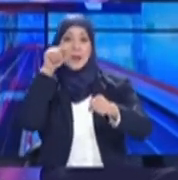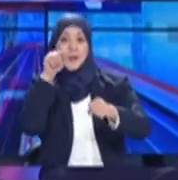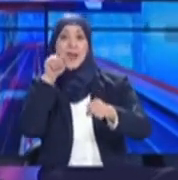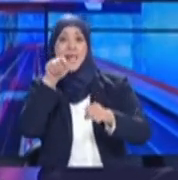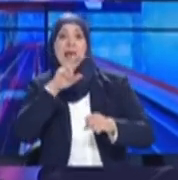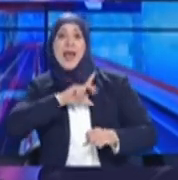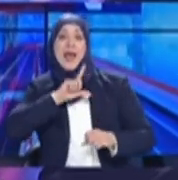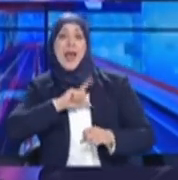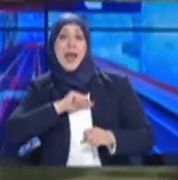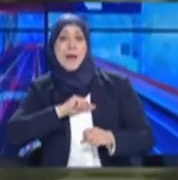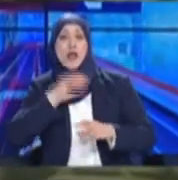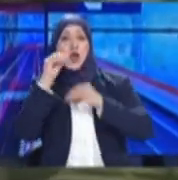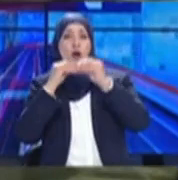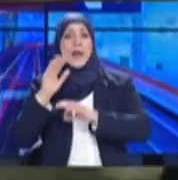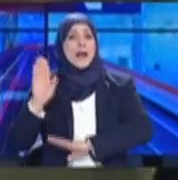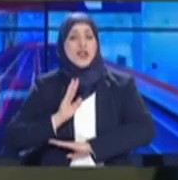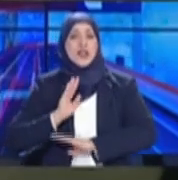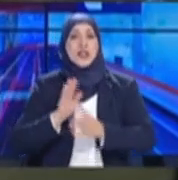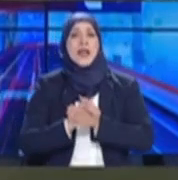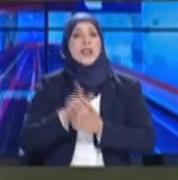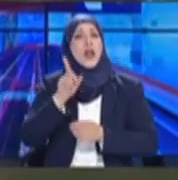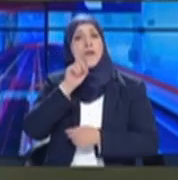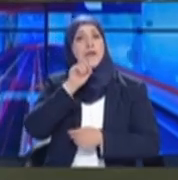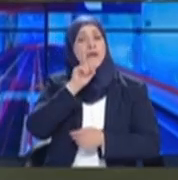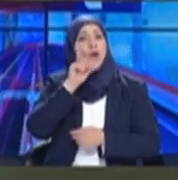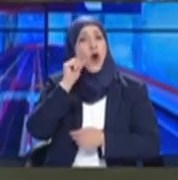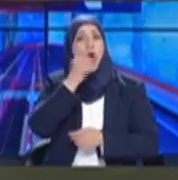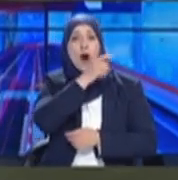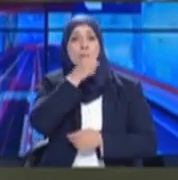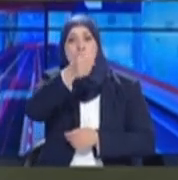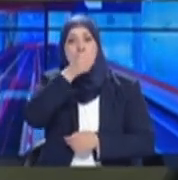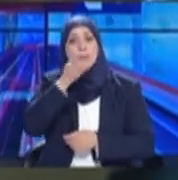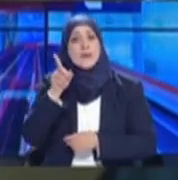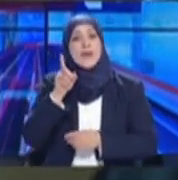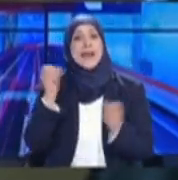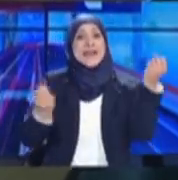خاصه للمستوى العمل اللي السيارات الخاصه بالصحه